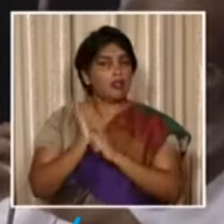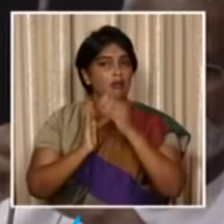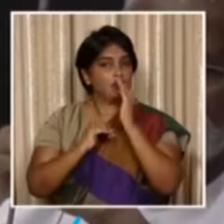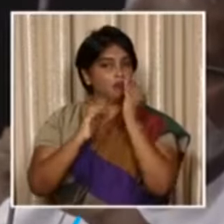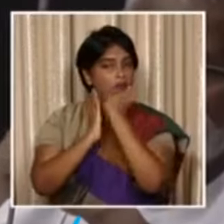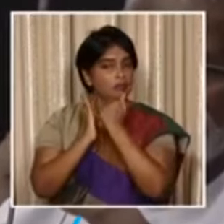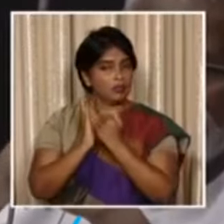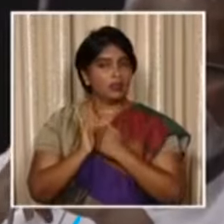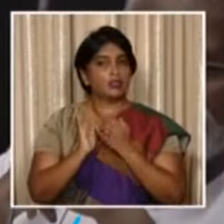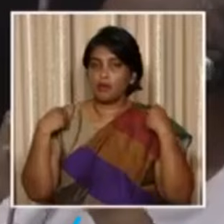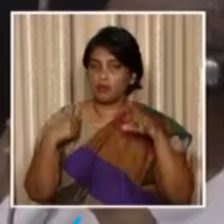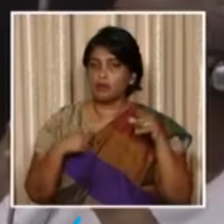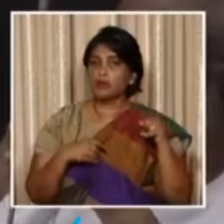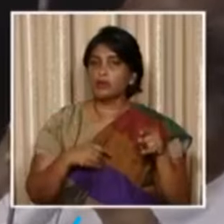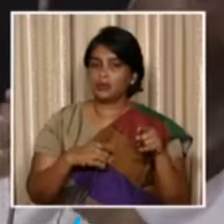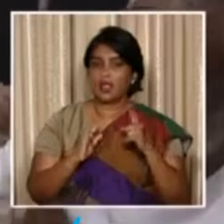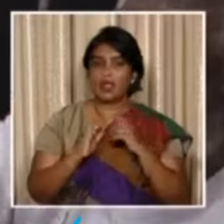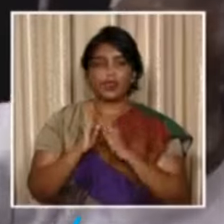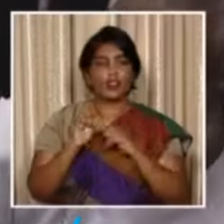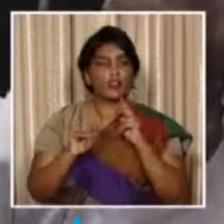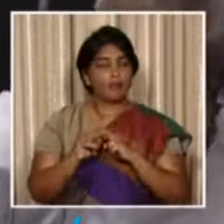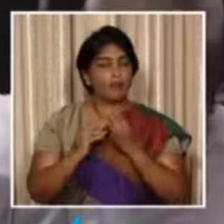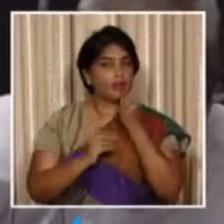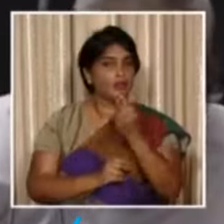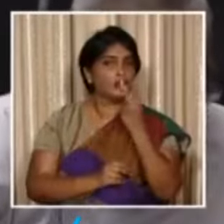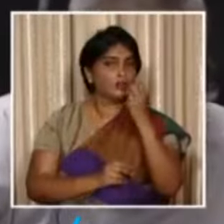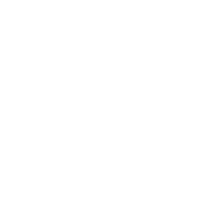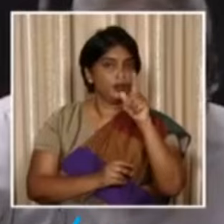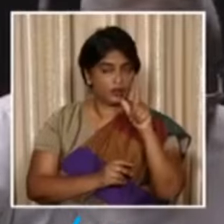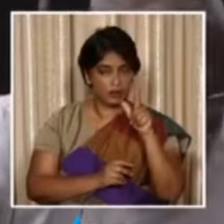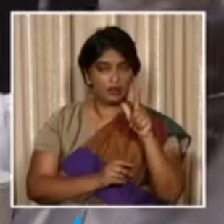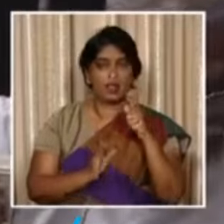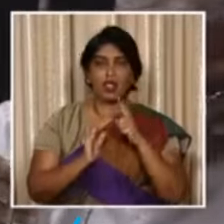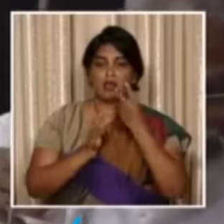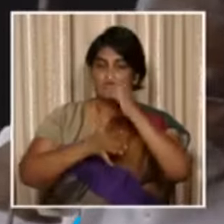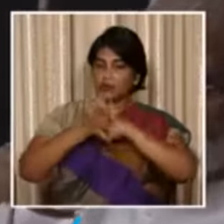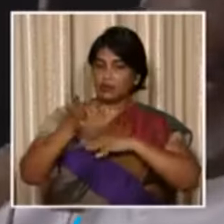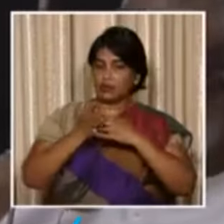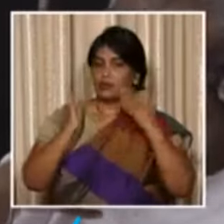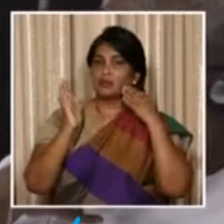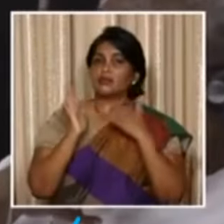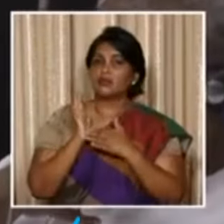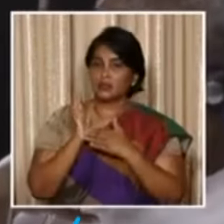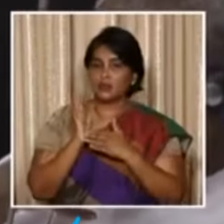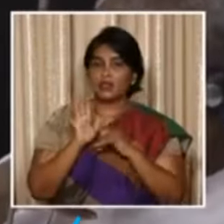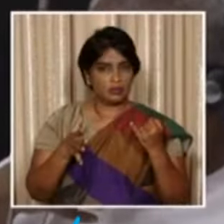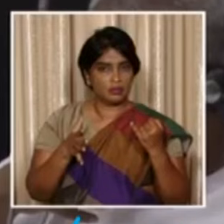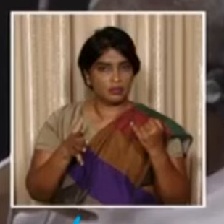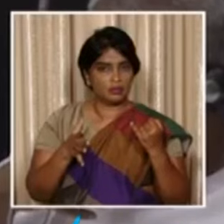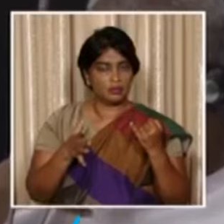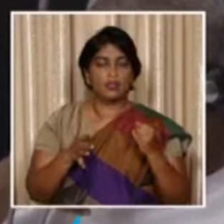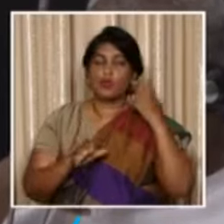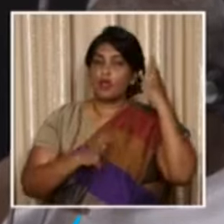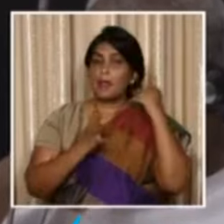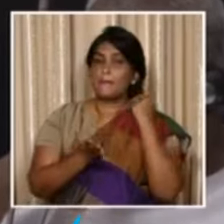90 සභාපතිතුමනි IMF එක දෙනවා 2027 අයවැලේකනේ හදන එක්කෙනාට 600ක්.